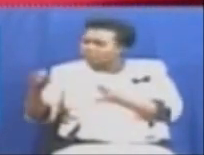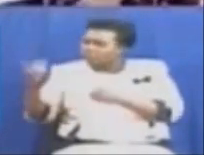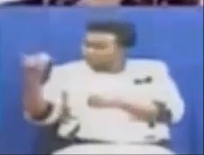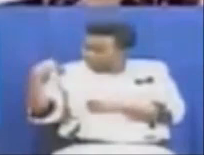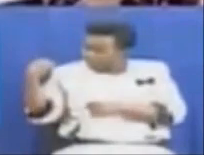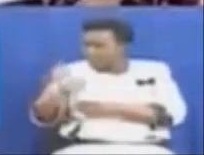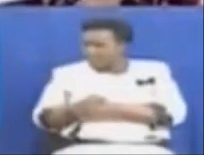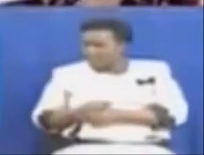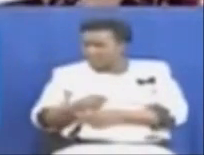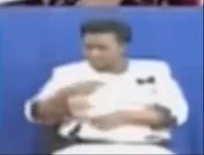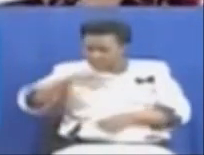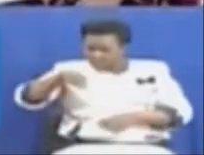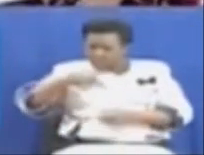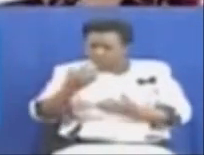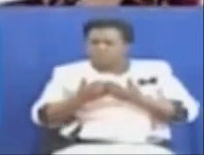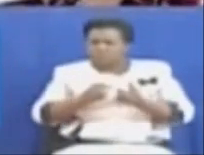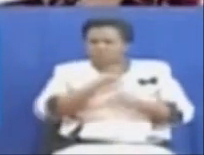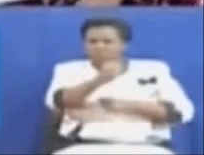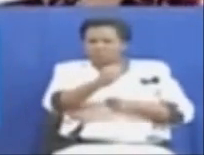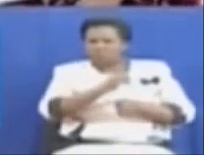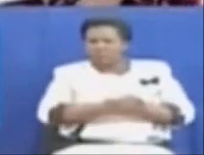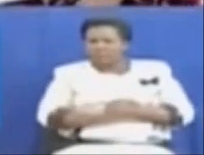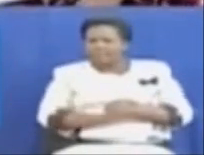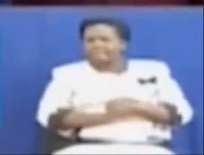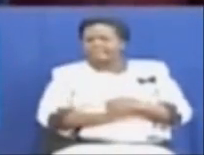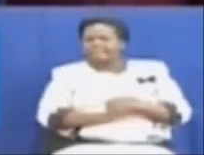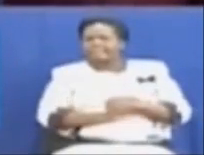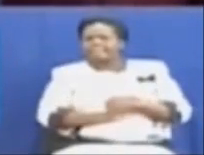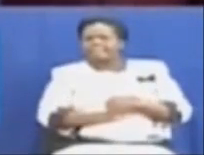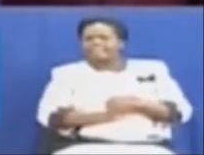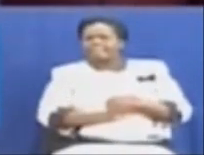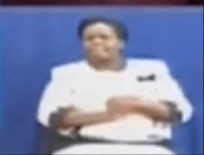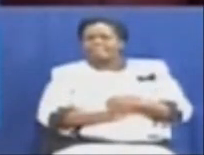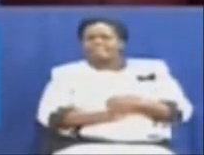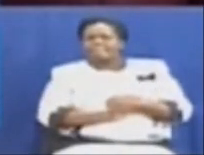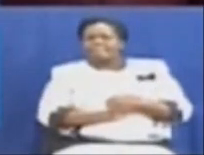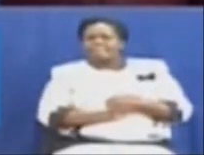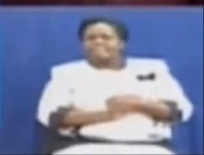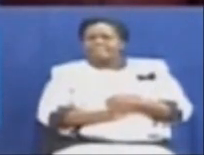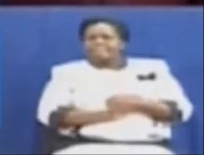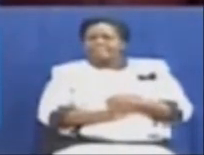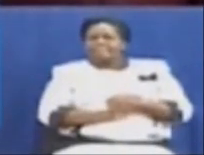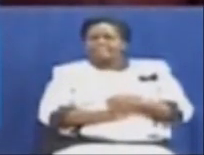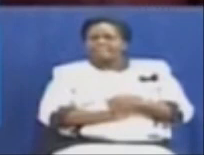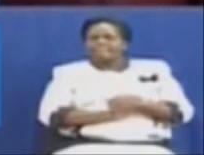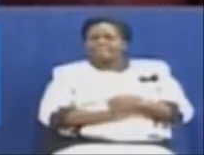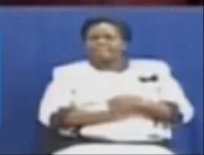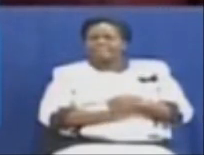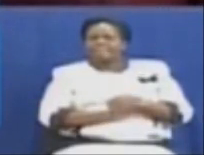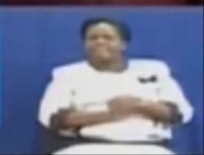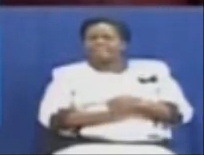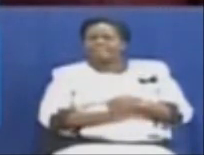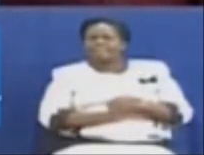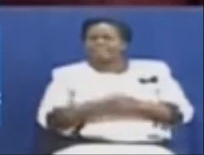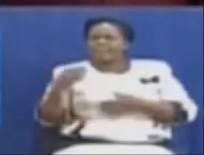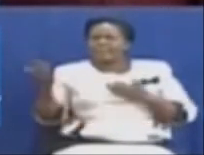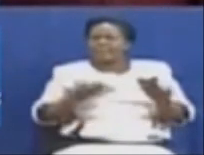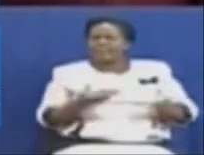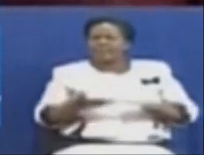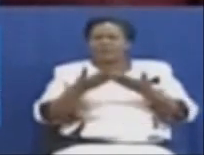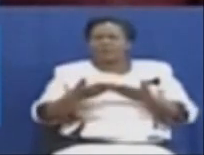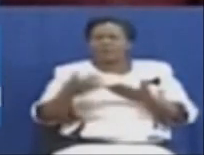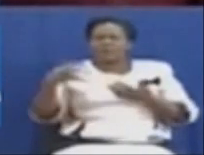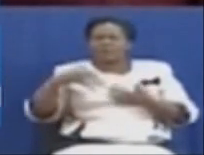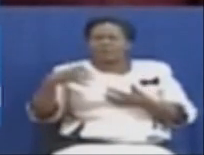malalamiko katika eneo mahususi tupewe taarifa. Lakini vile vile tujue kwamba wanasheria kwa mujibu wa sheria hii, ili haya mabaza kata yanaendeshwa kwa mujibu wa sheria